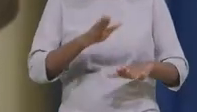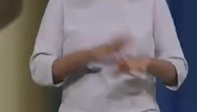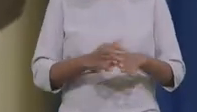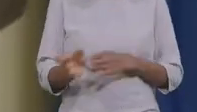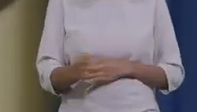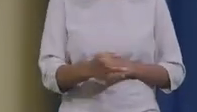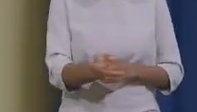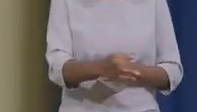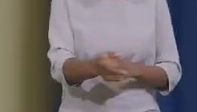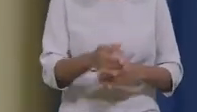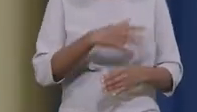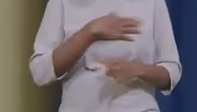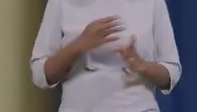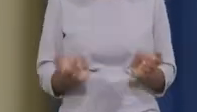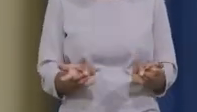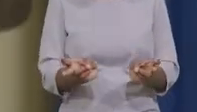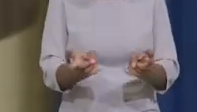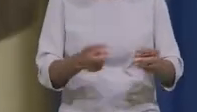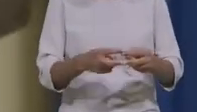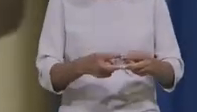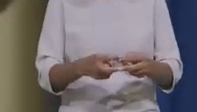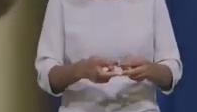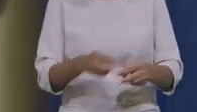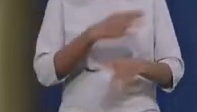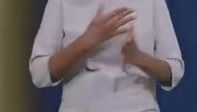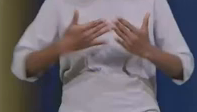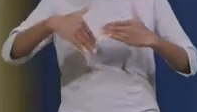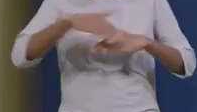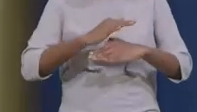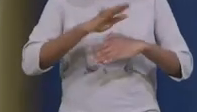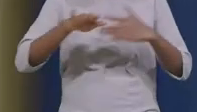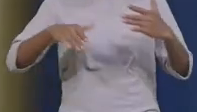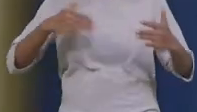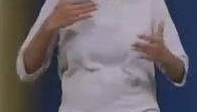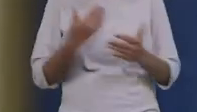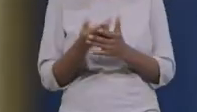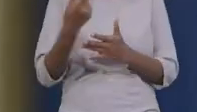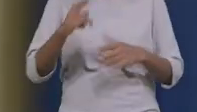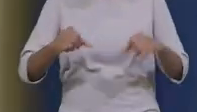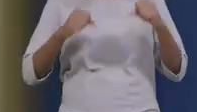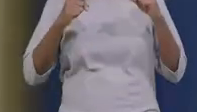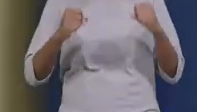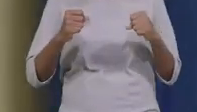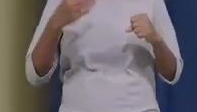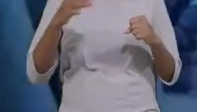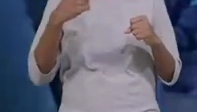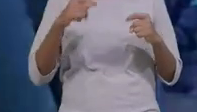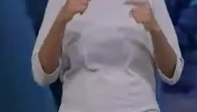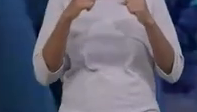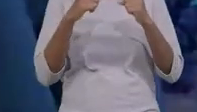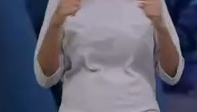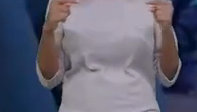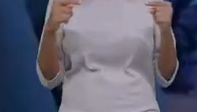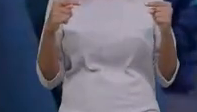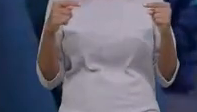marcher sur les serpents et les scorpions et sur tout. toute la puissance de